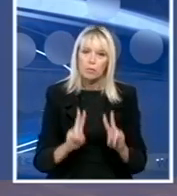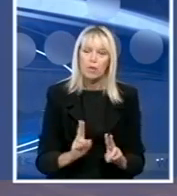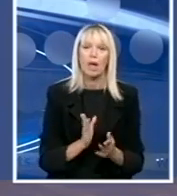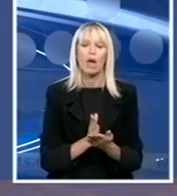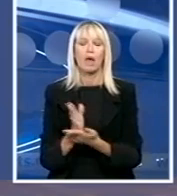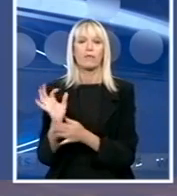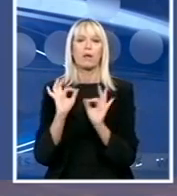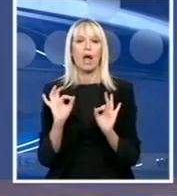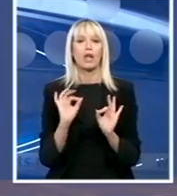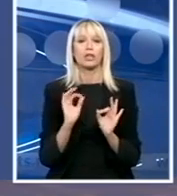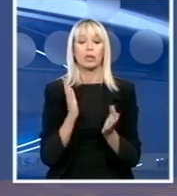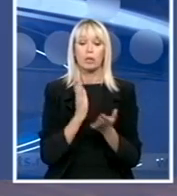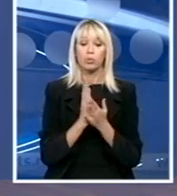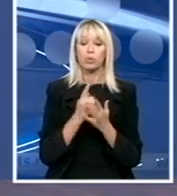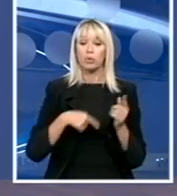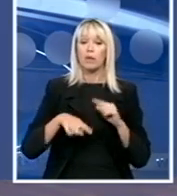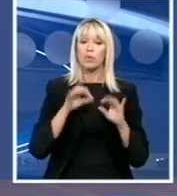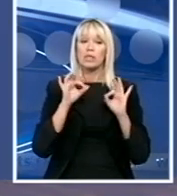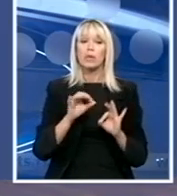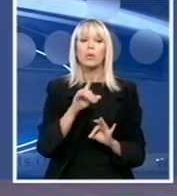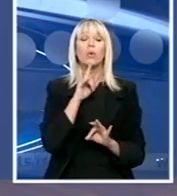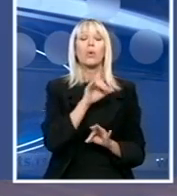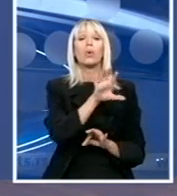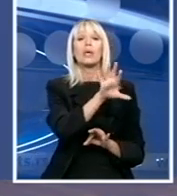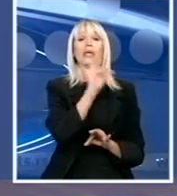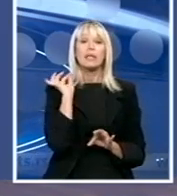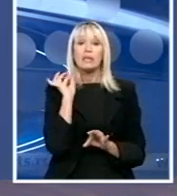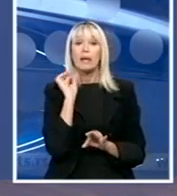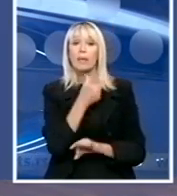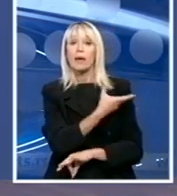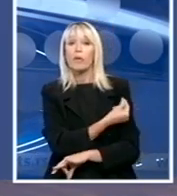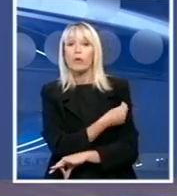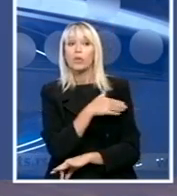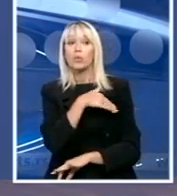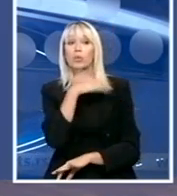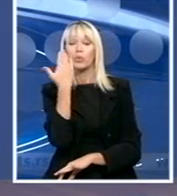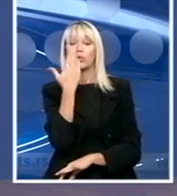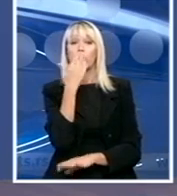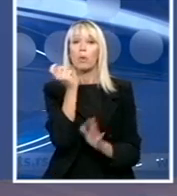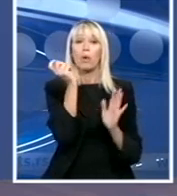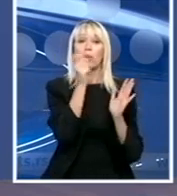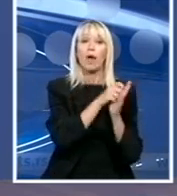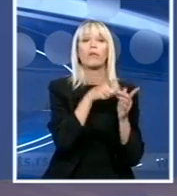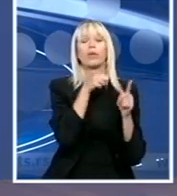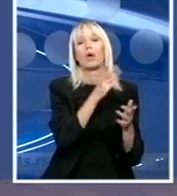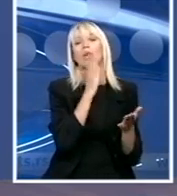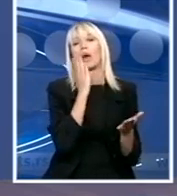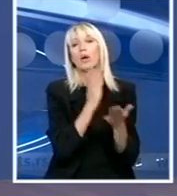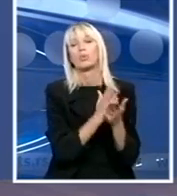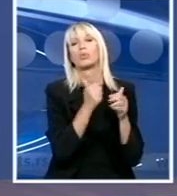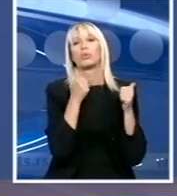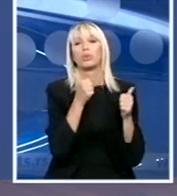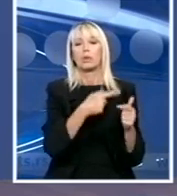sigurni da vakcina koju odaberemo i koju uspemo da nabavimo, da će ona stvoriti sve uslove za